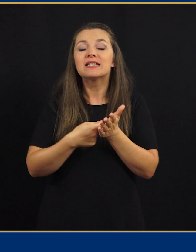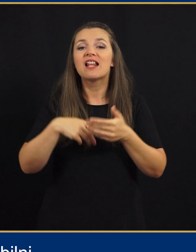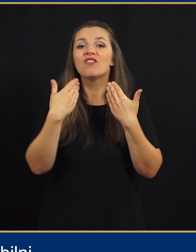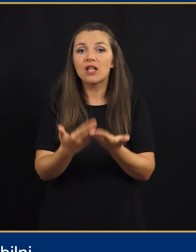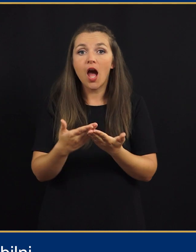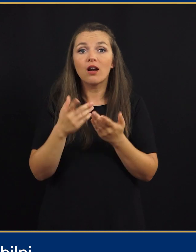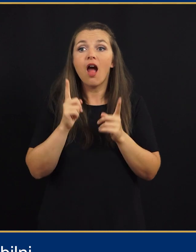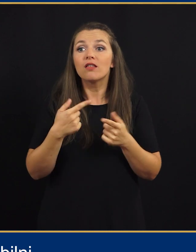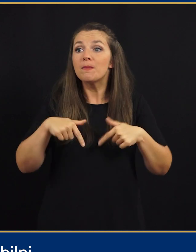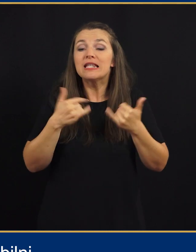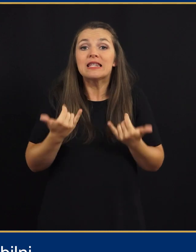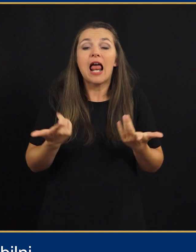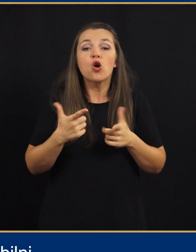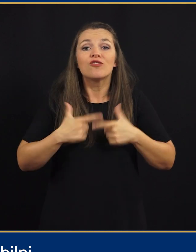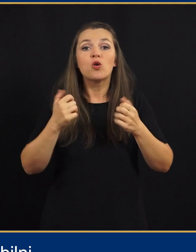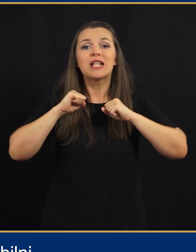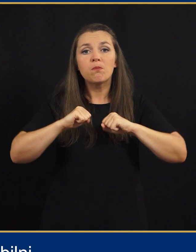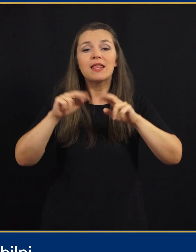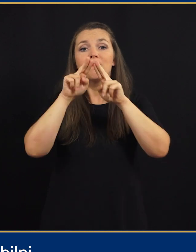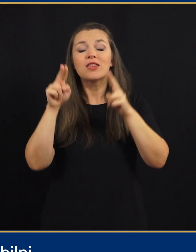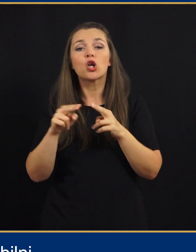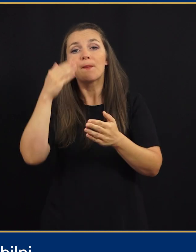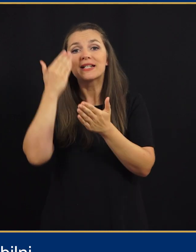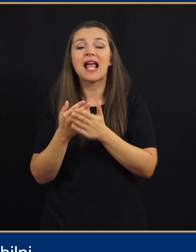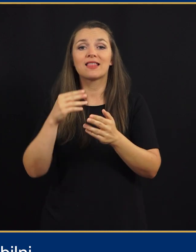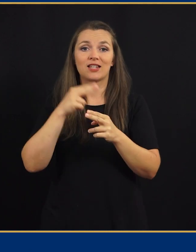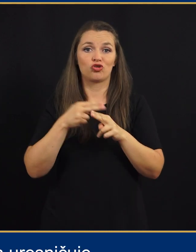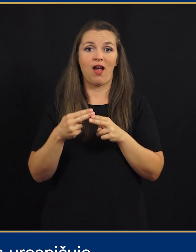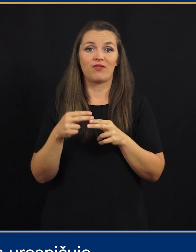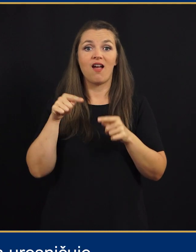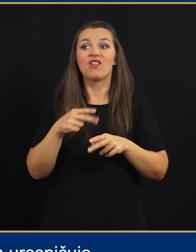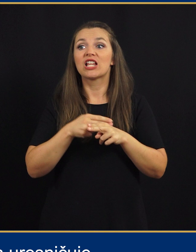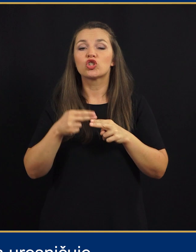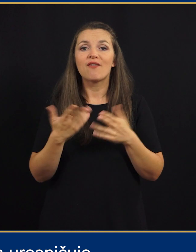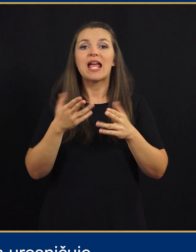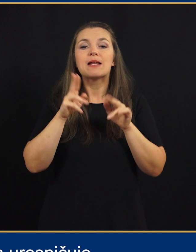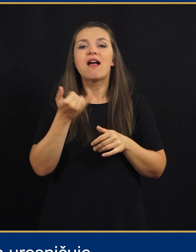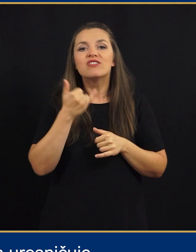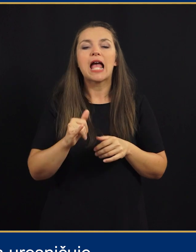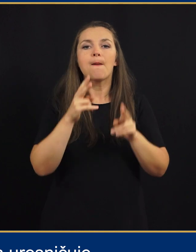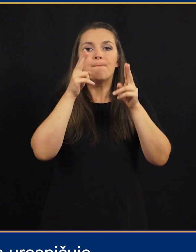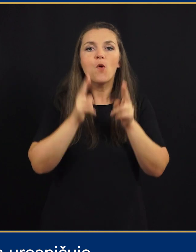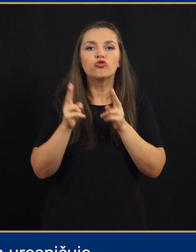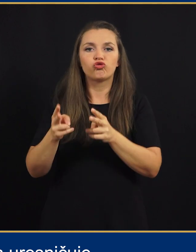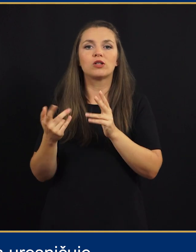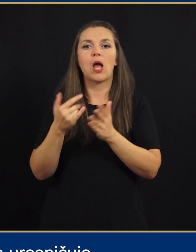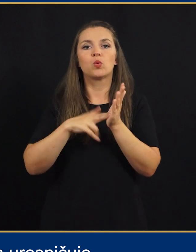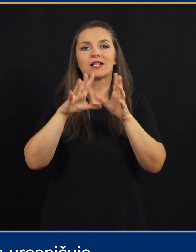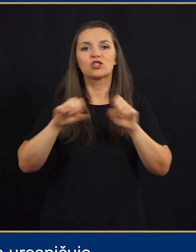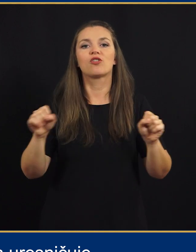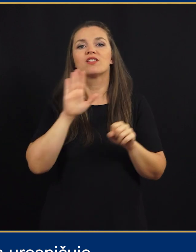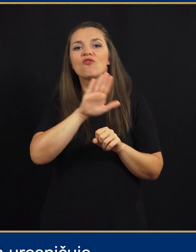da lahko danes živimo v stabilni in mednarodno priznani državi. V državi, kjer ima vsak možnost, da uresničuje